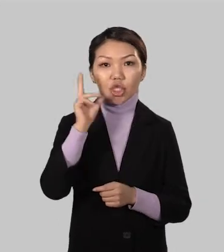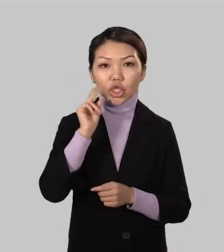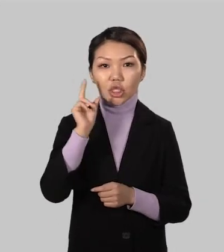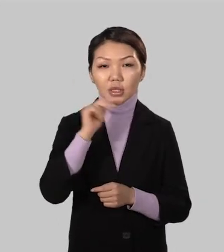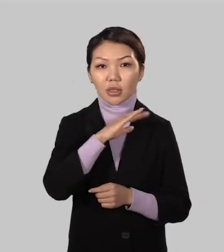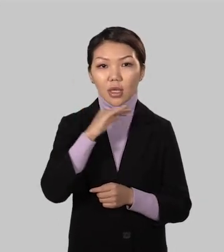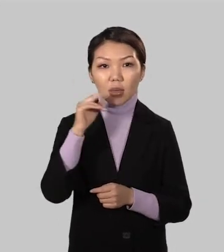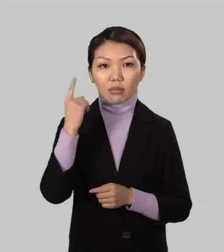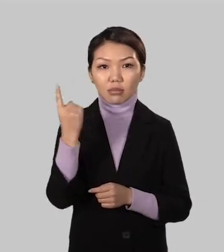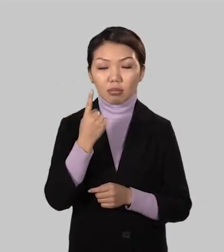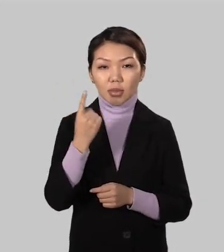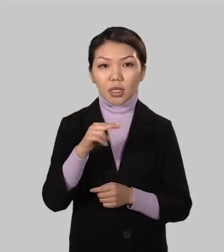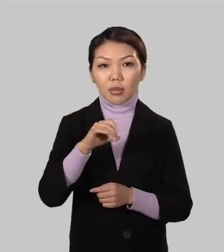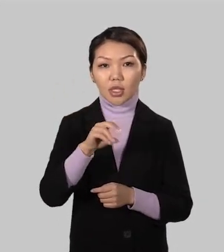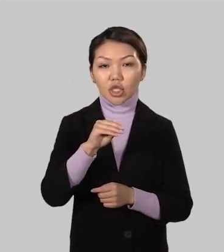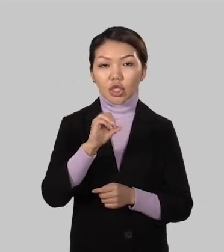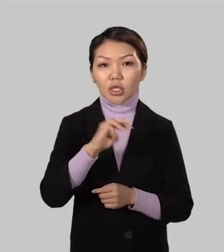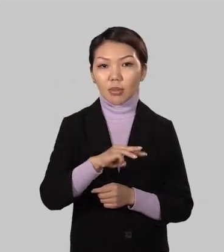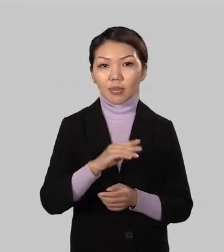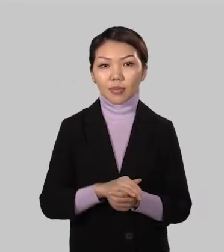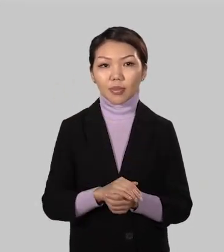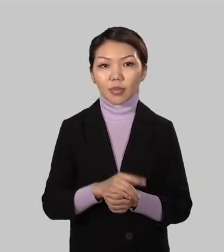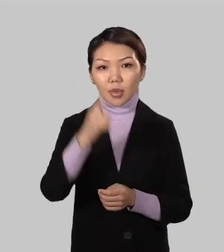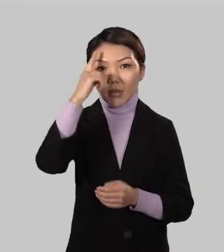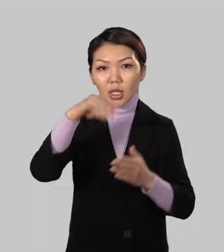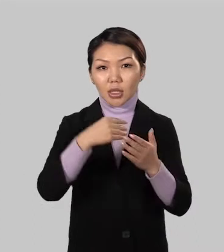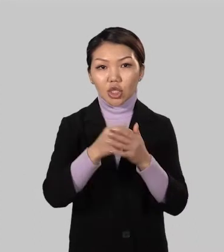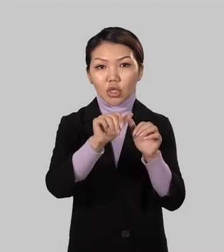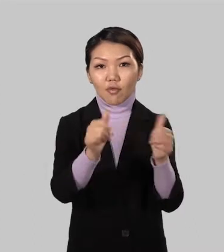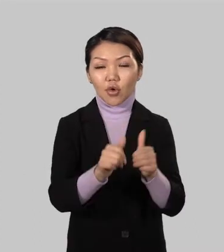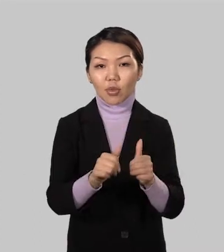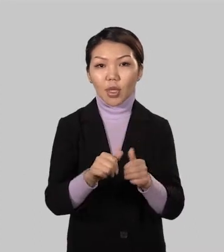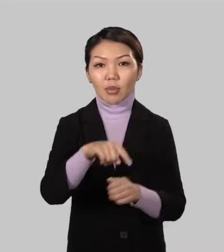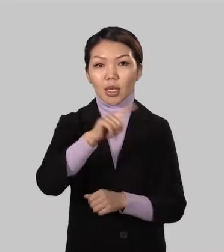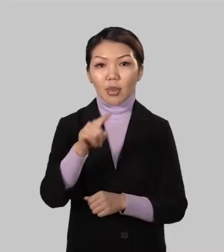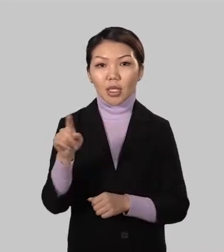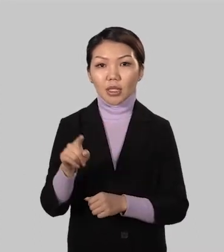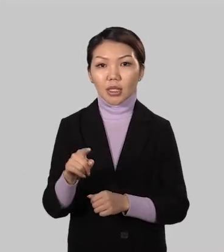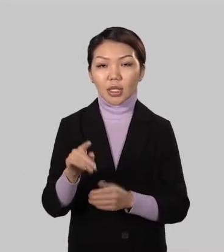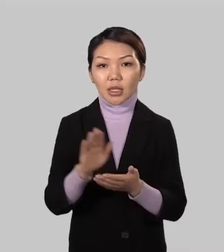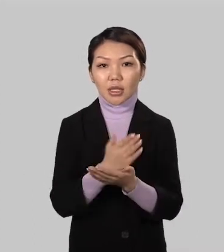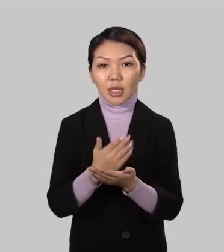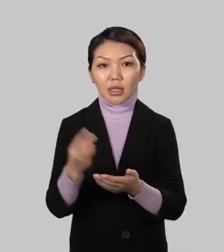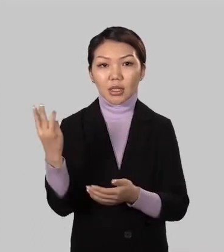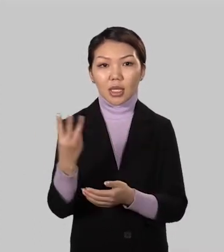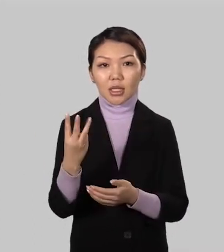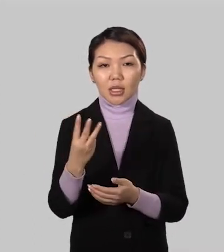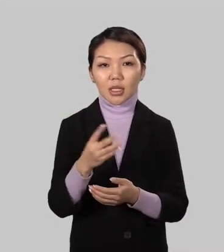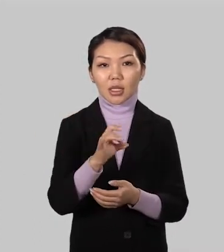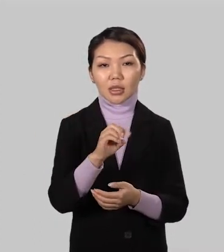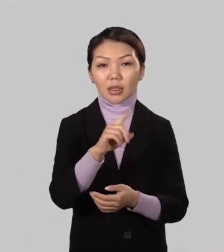и падежам по значению и форме имена прилагательные делятся на 3